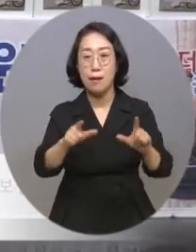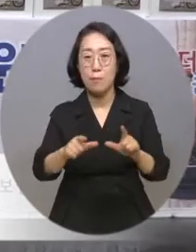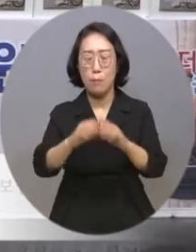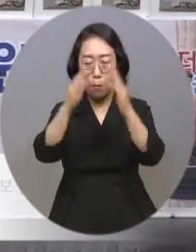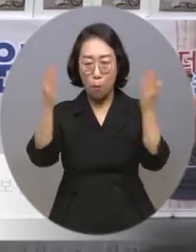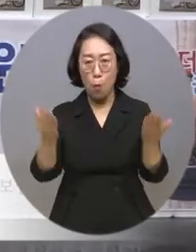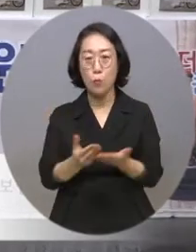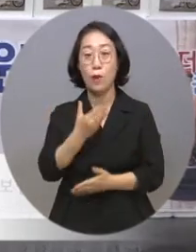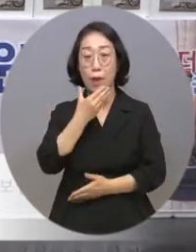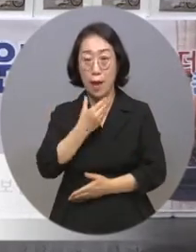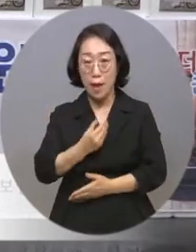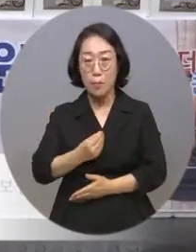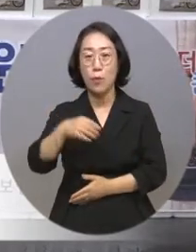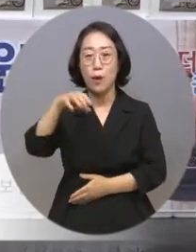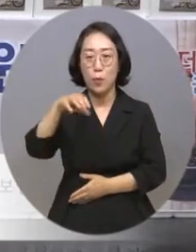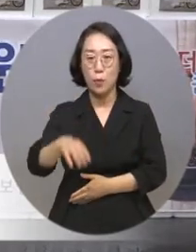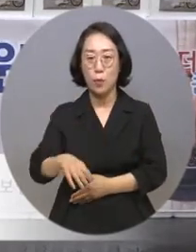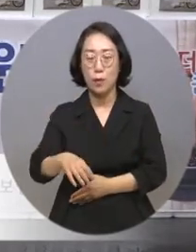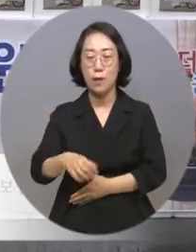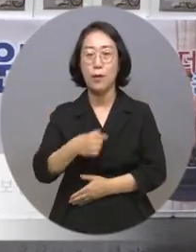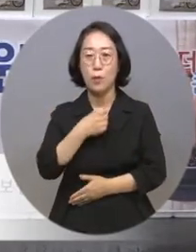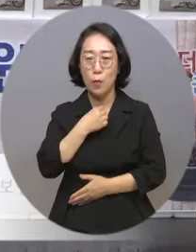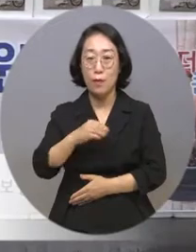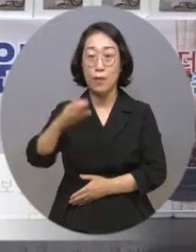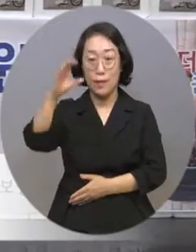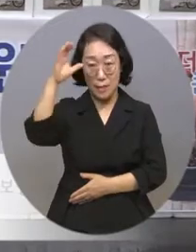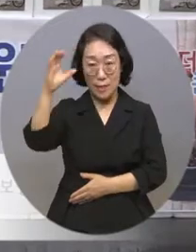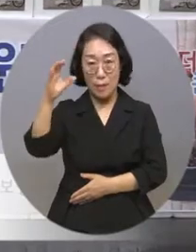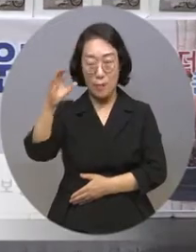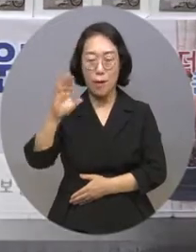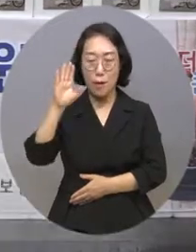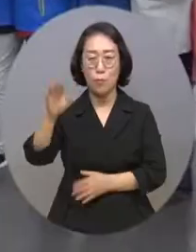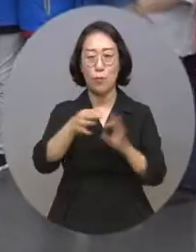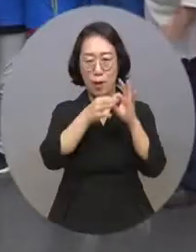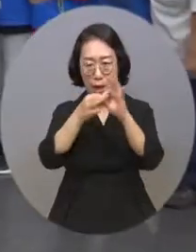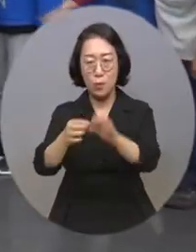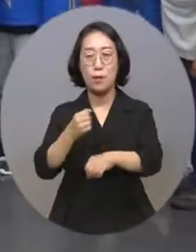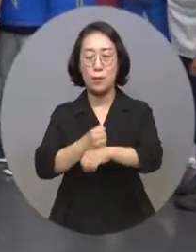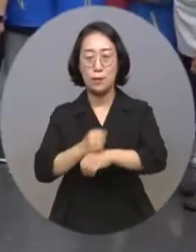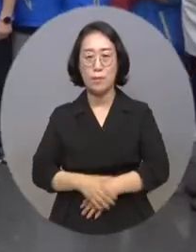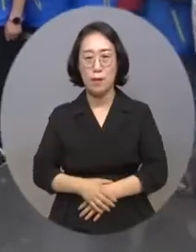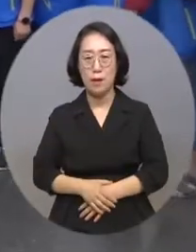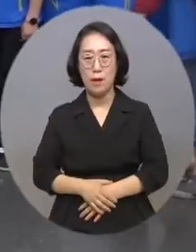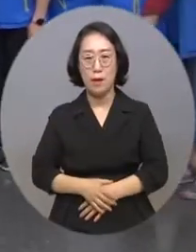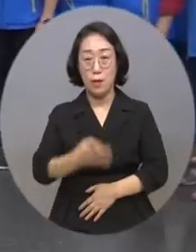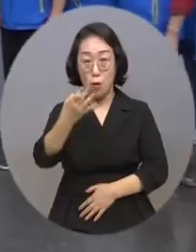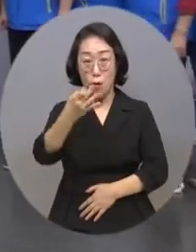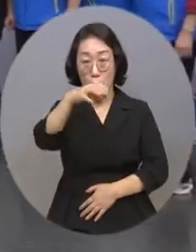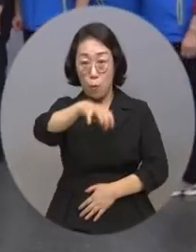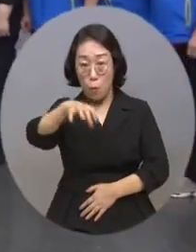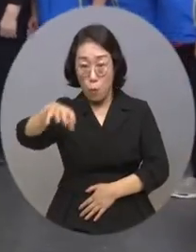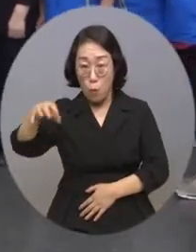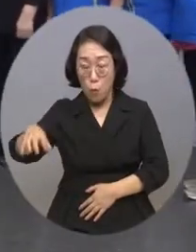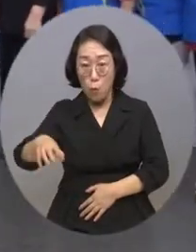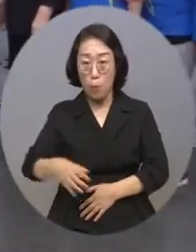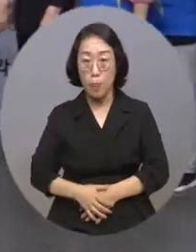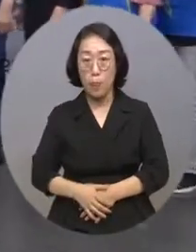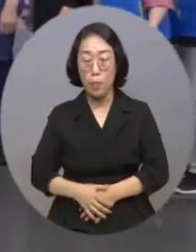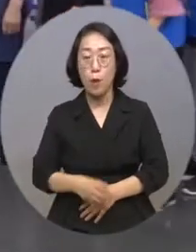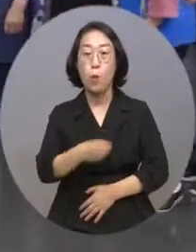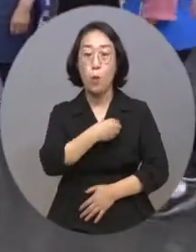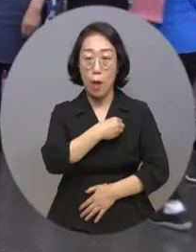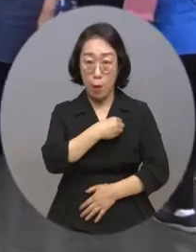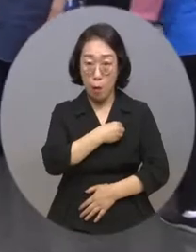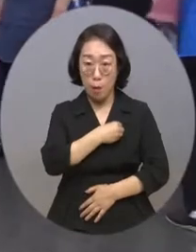포천이 되기를 저는 소망하면서 그렇게 포천을 만들어 가도록 하겠습니다. 14개의 읍면동 보장협의체 회원들과